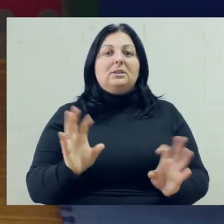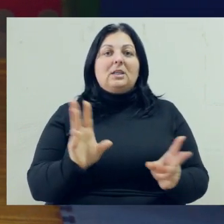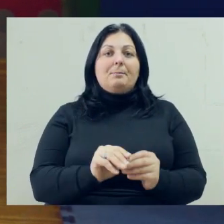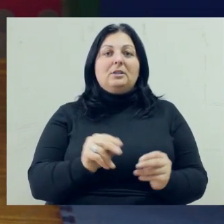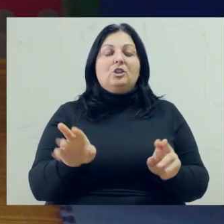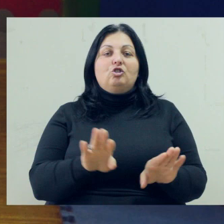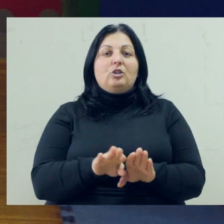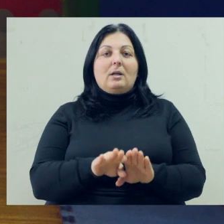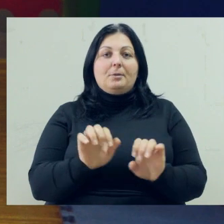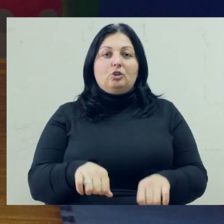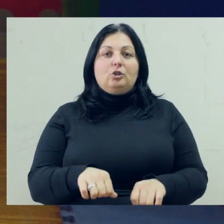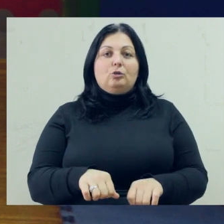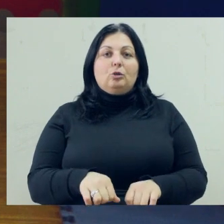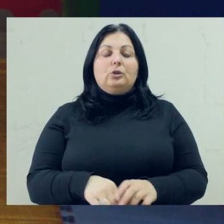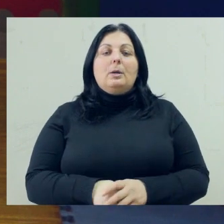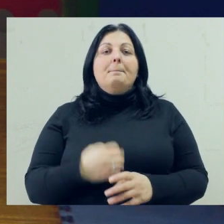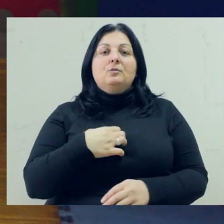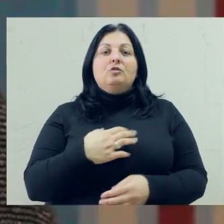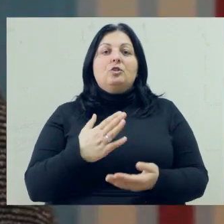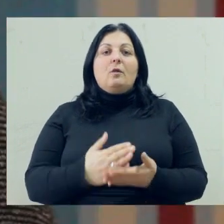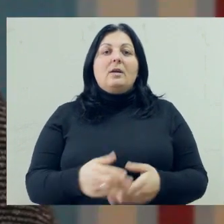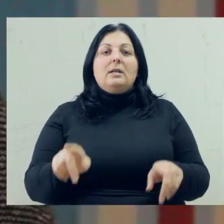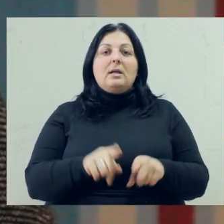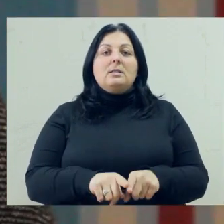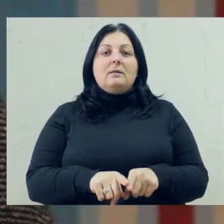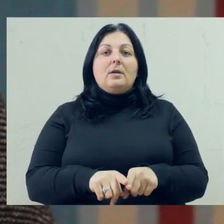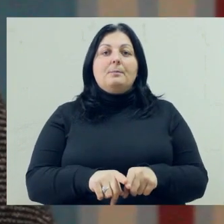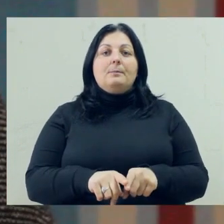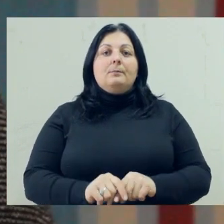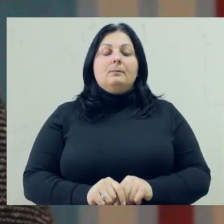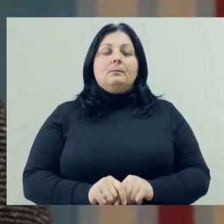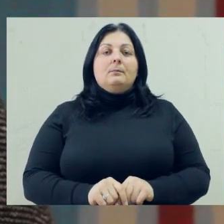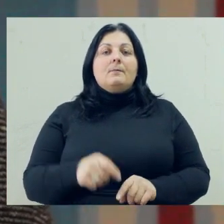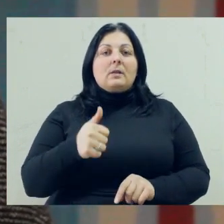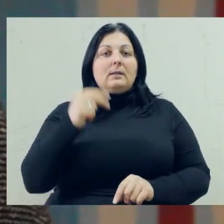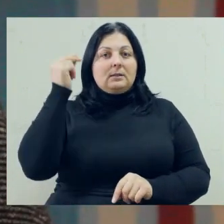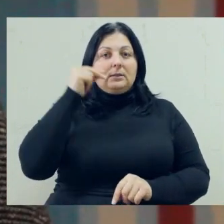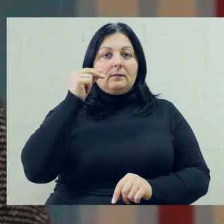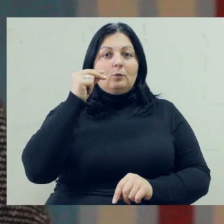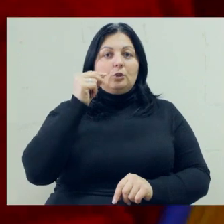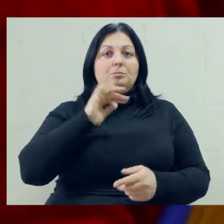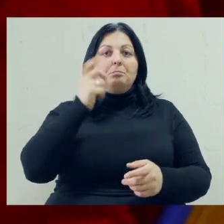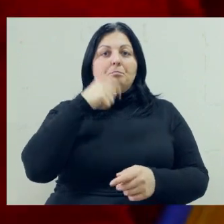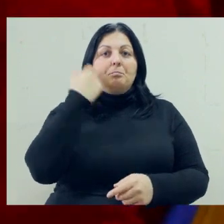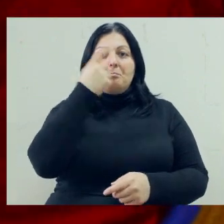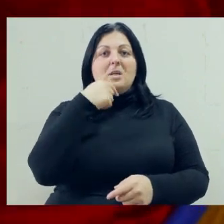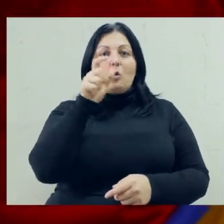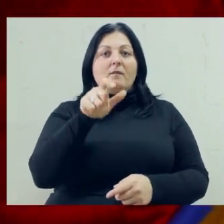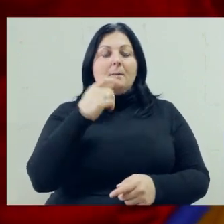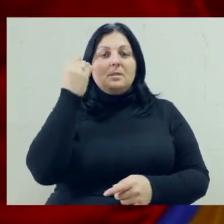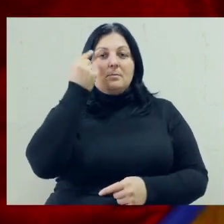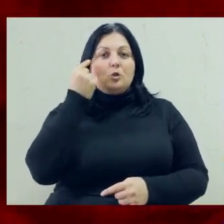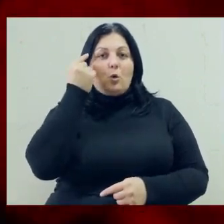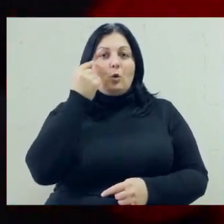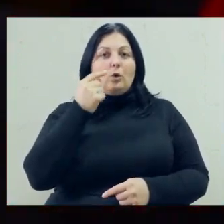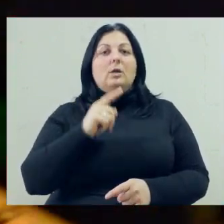პათოლოგიის ერთმანეთთან შედარება შეეძლოს. Მნიშვნელოვანია ასევე კარგად ისწავლოს პიროვნების